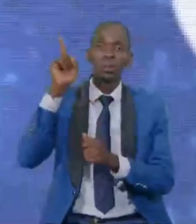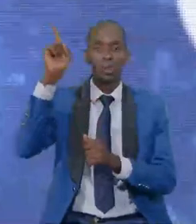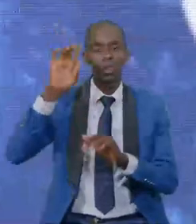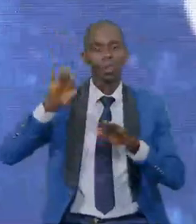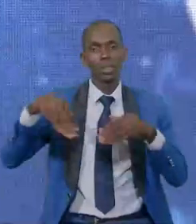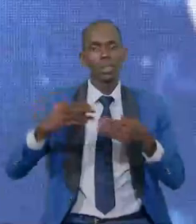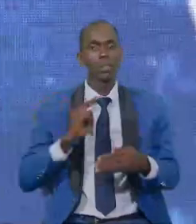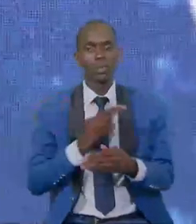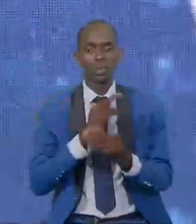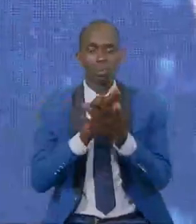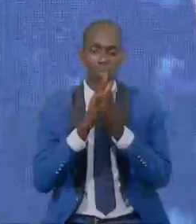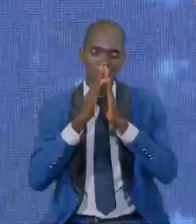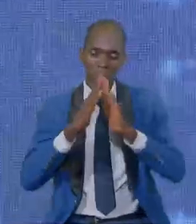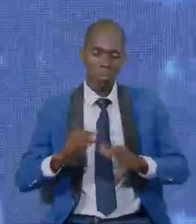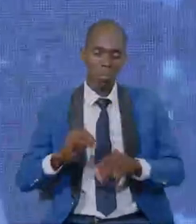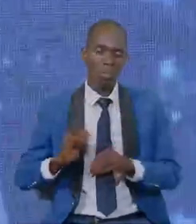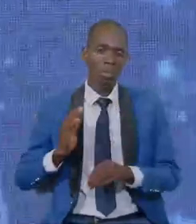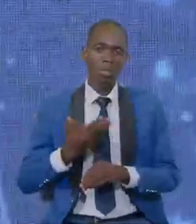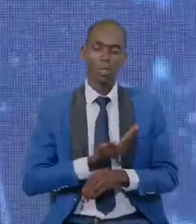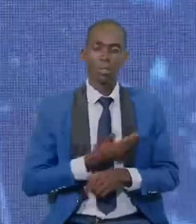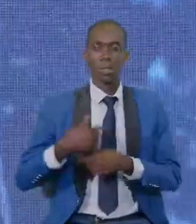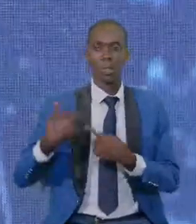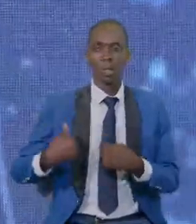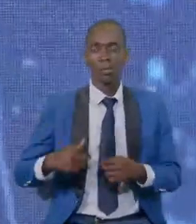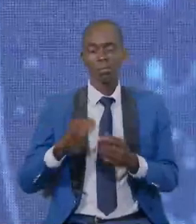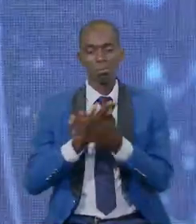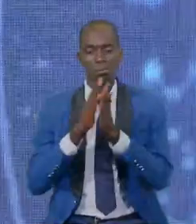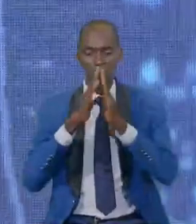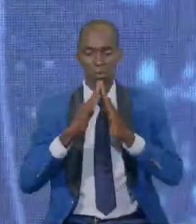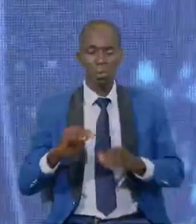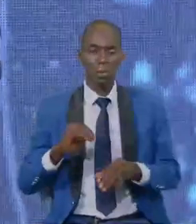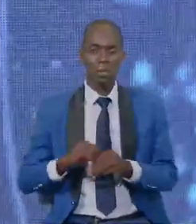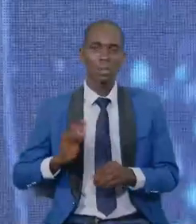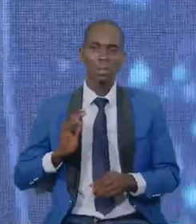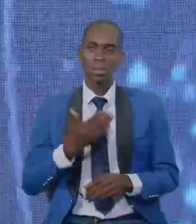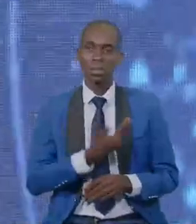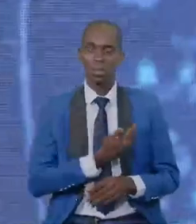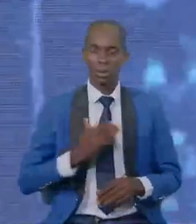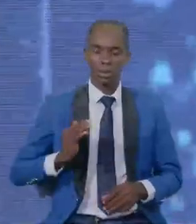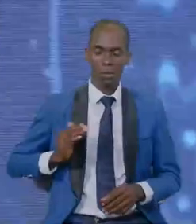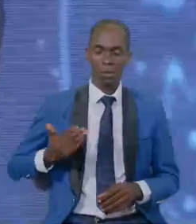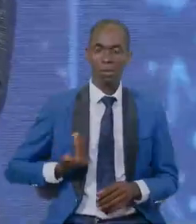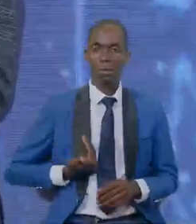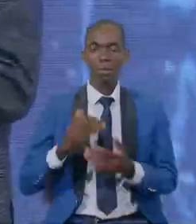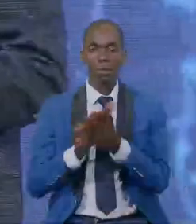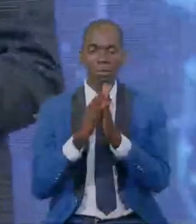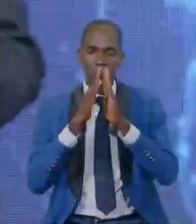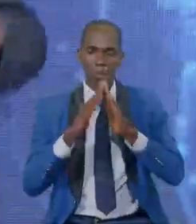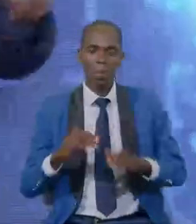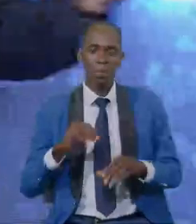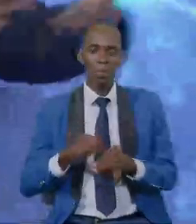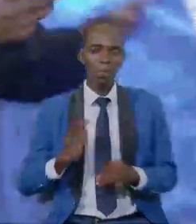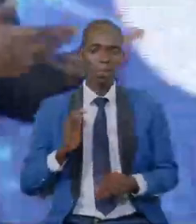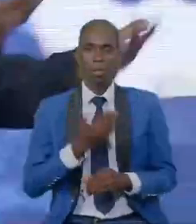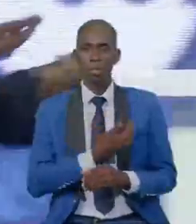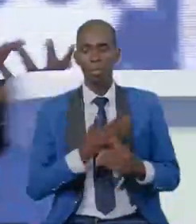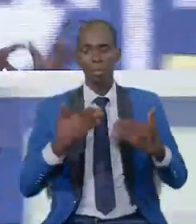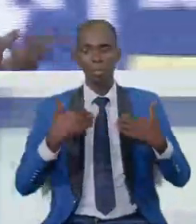Comme on vient à lui, il nous donne la paix dans le cœur, la paix dans notre âme, la paix dans notre